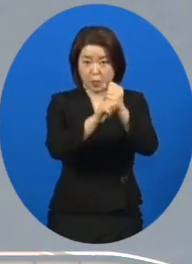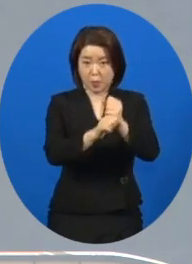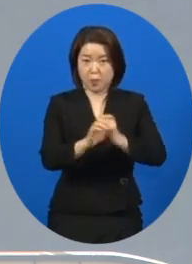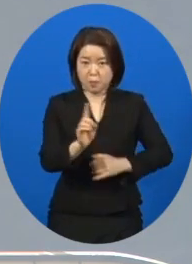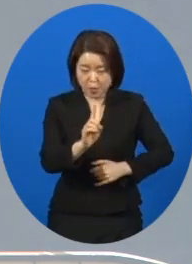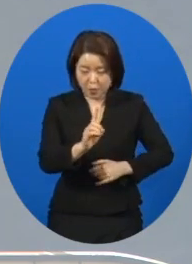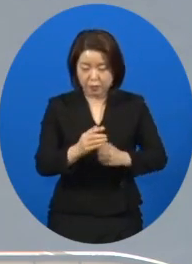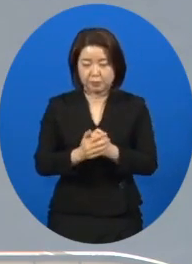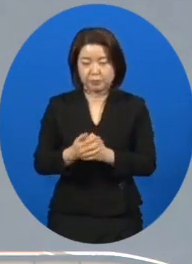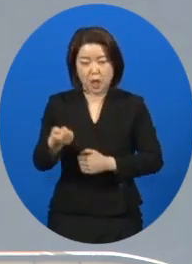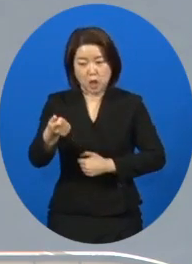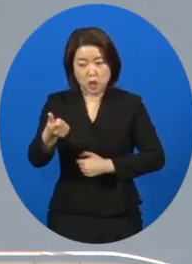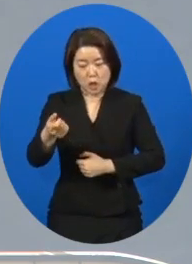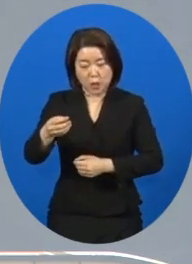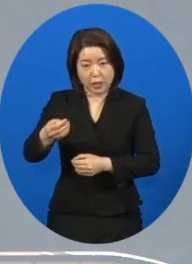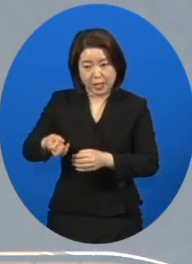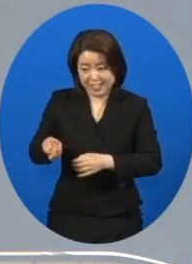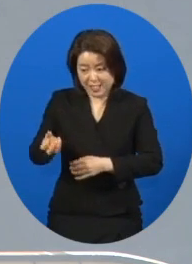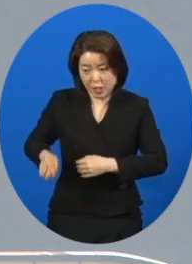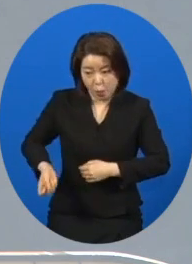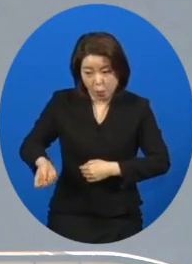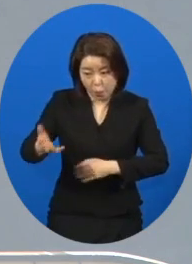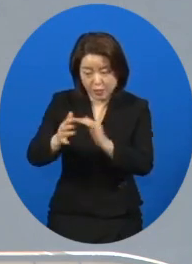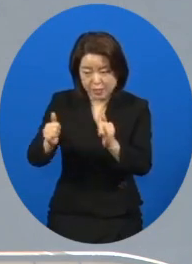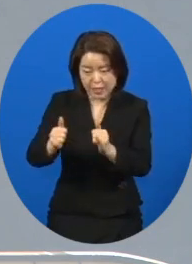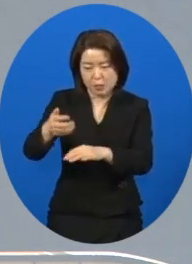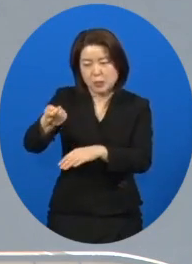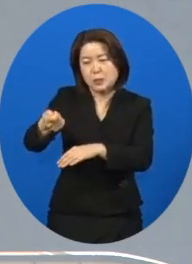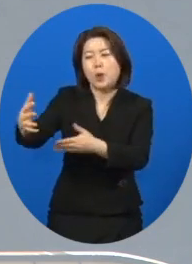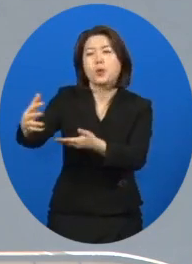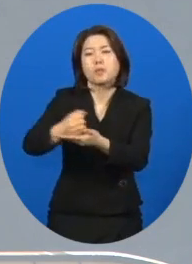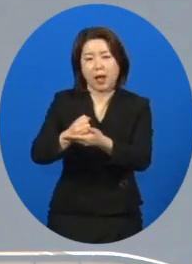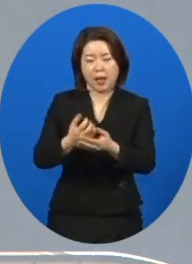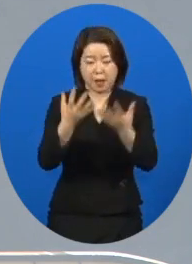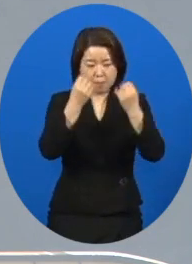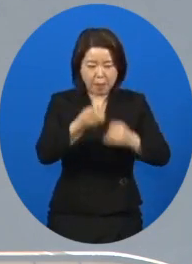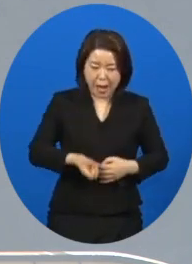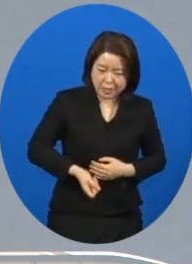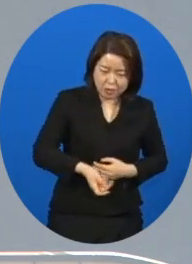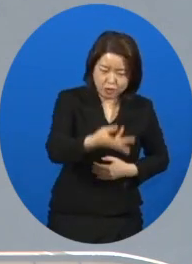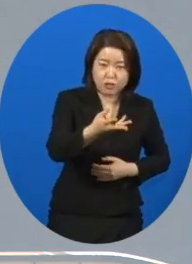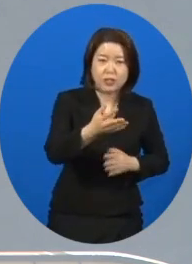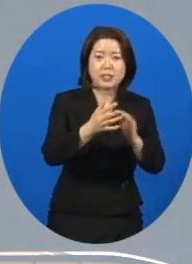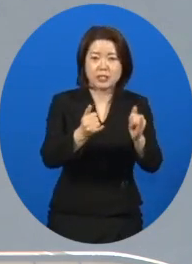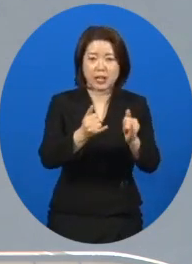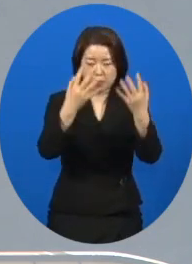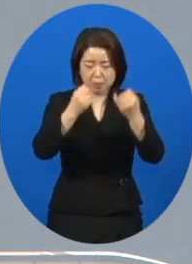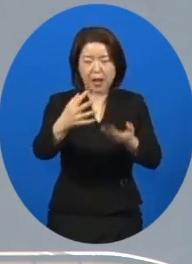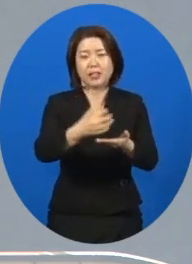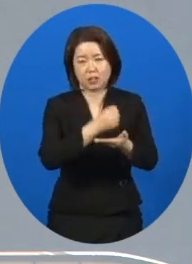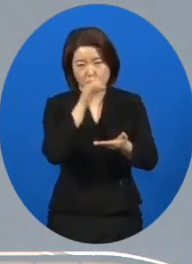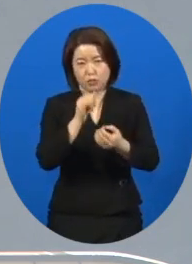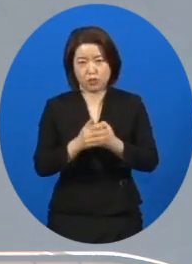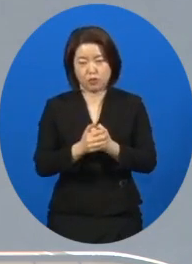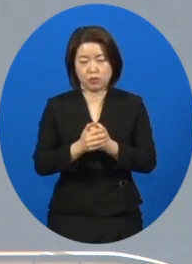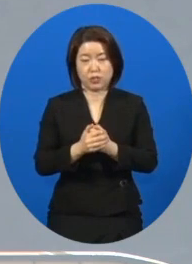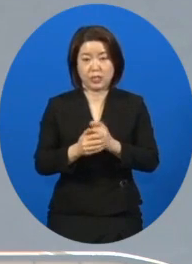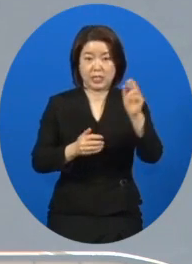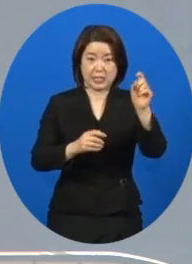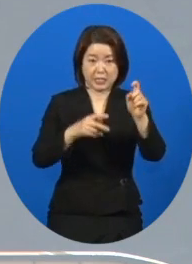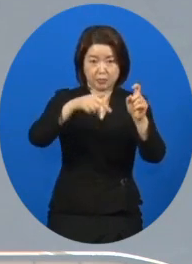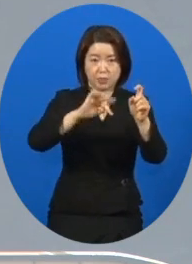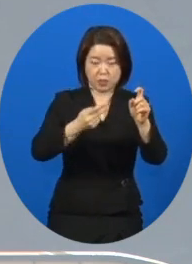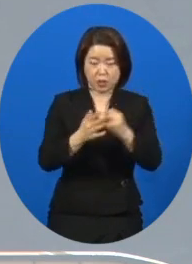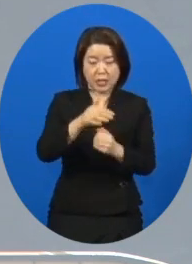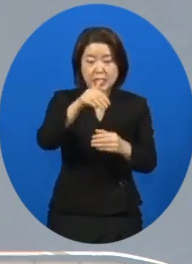이러합니다. 적게 심는 사람은 적게 거두고 많이 심는 사람은 많이 거둡니다. 10절에 심는